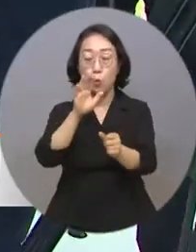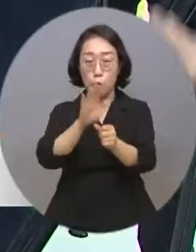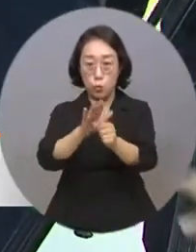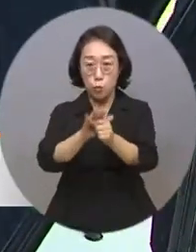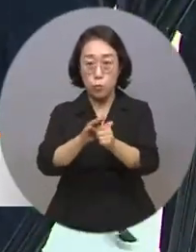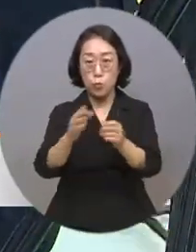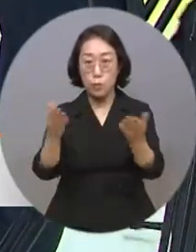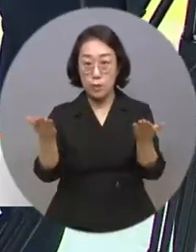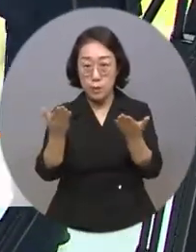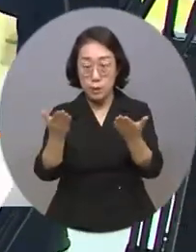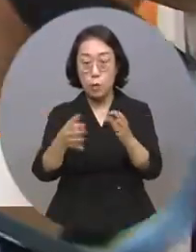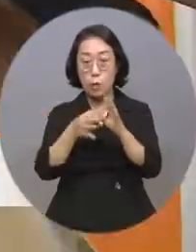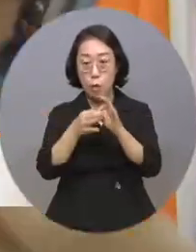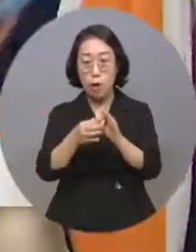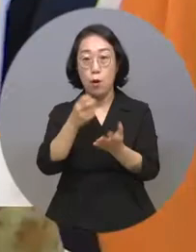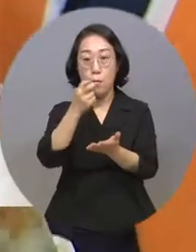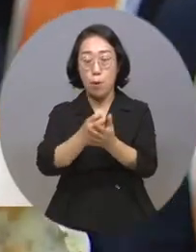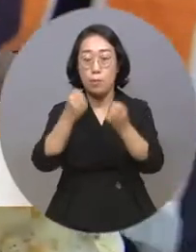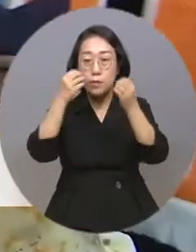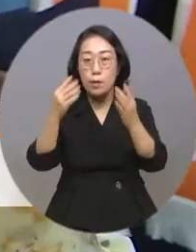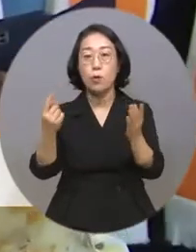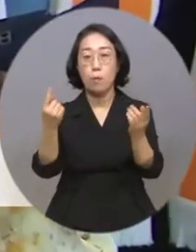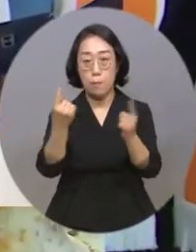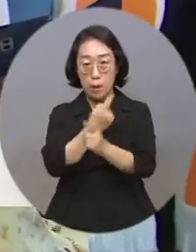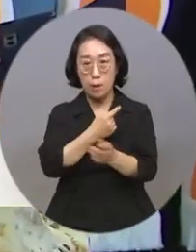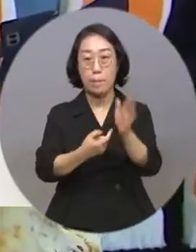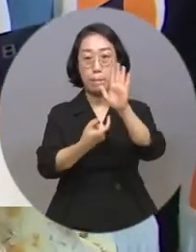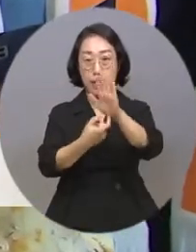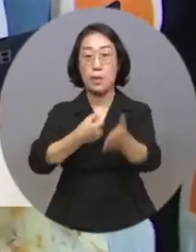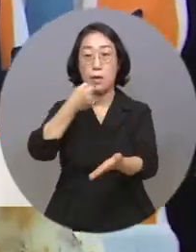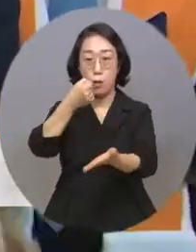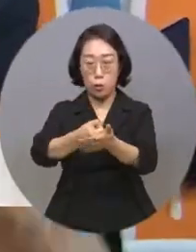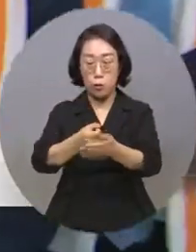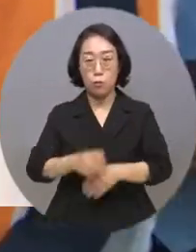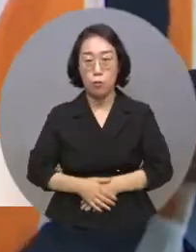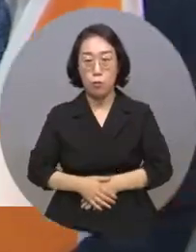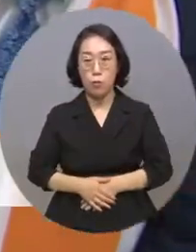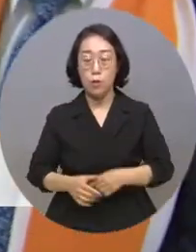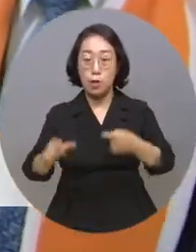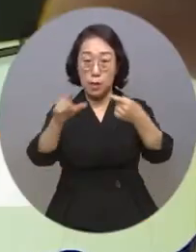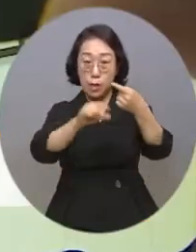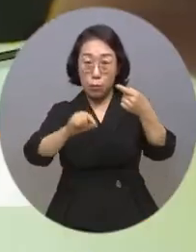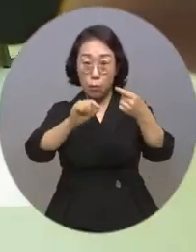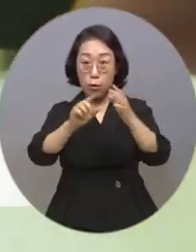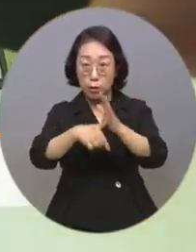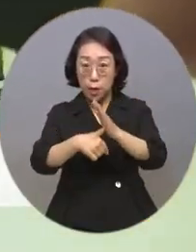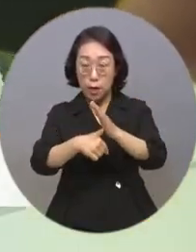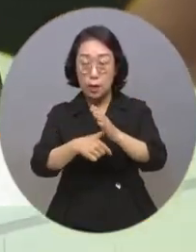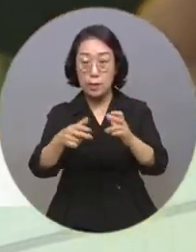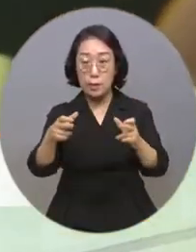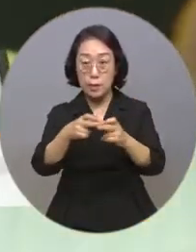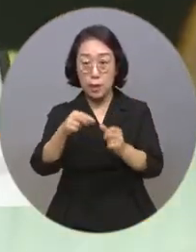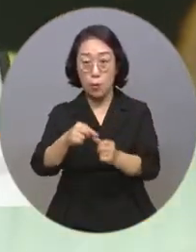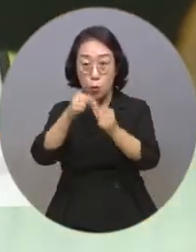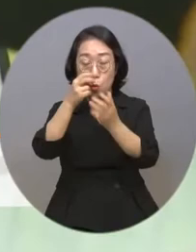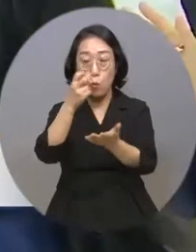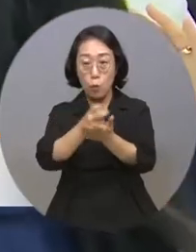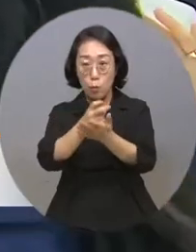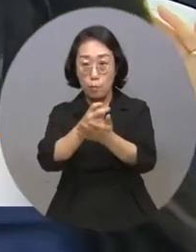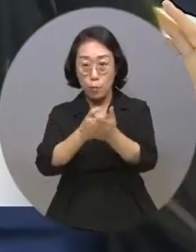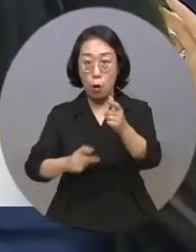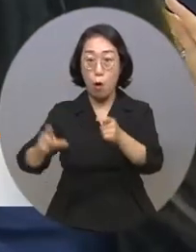시행령 개정안을 심의 의결했습니다 이번 개정은 지난 1월에 잇던 장애인 고용 법 개정 의 후속조치로